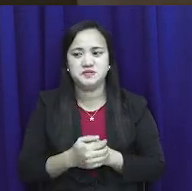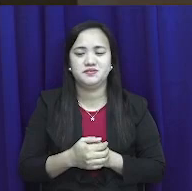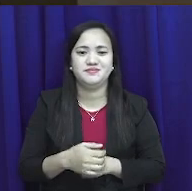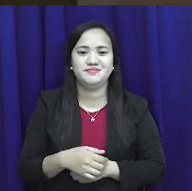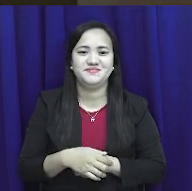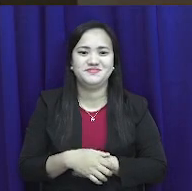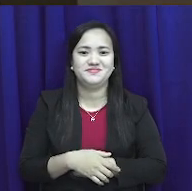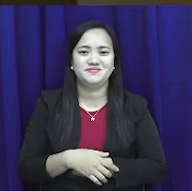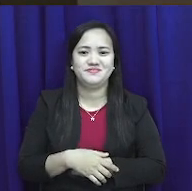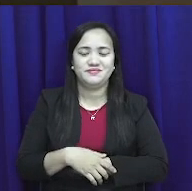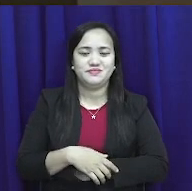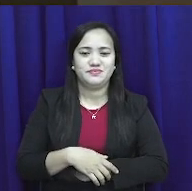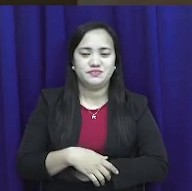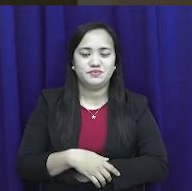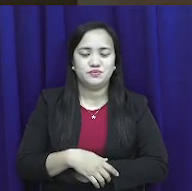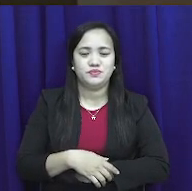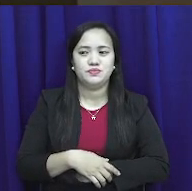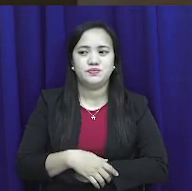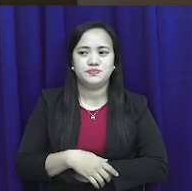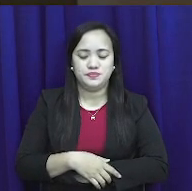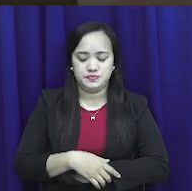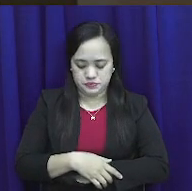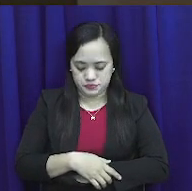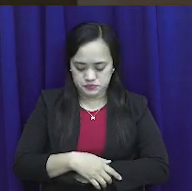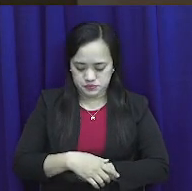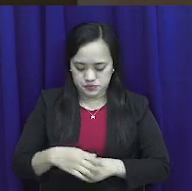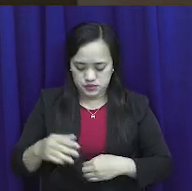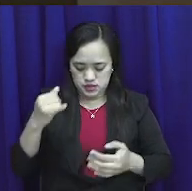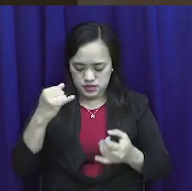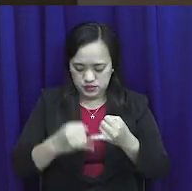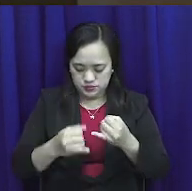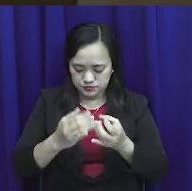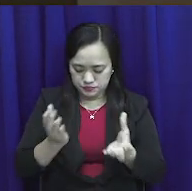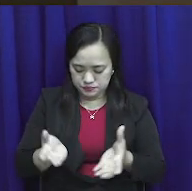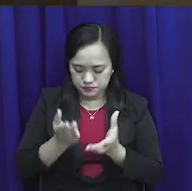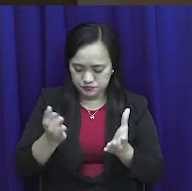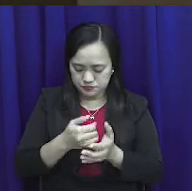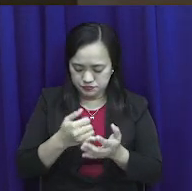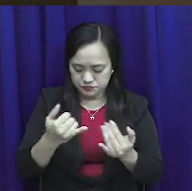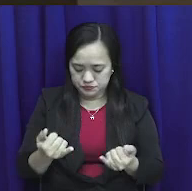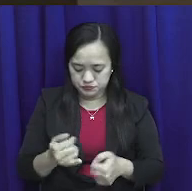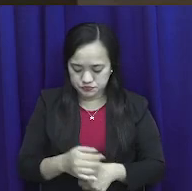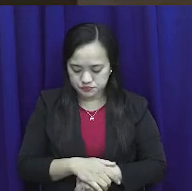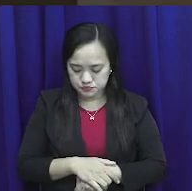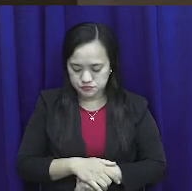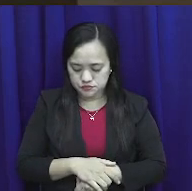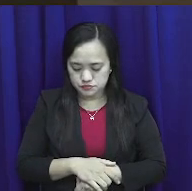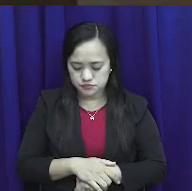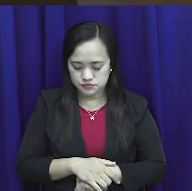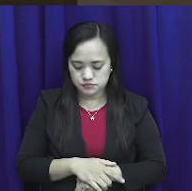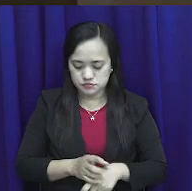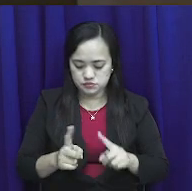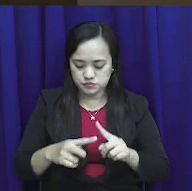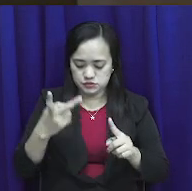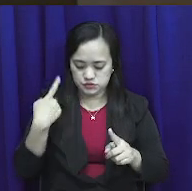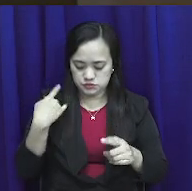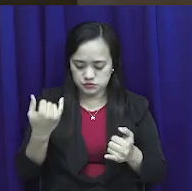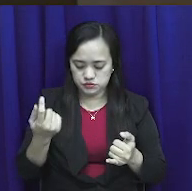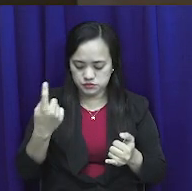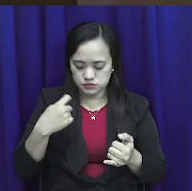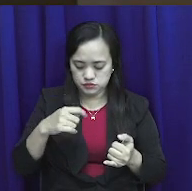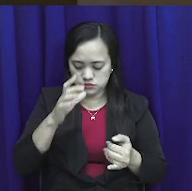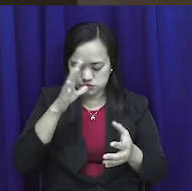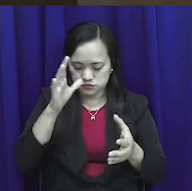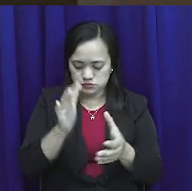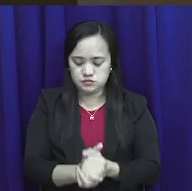yan ang pinakamaganda Ma'am encouragement pa sa mga wides and mothers ah na magkaroon ng Ministry involment para makatulong